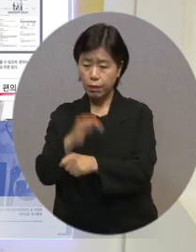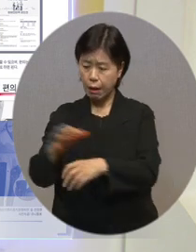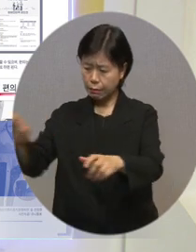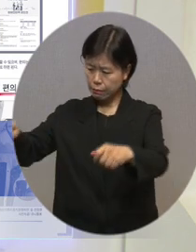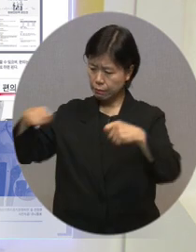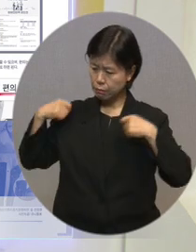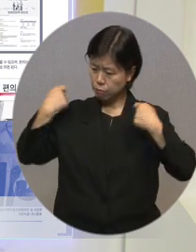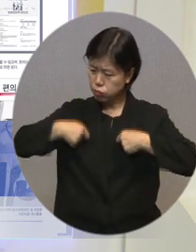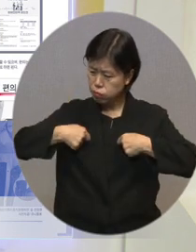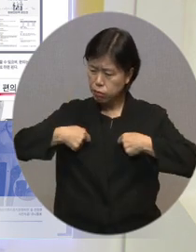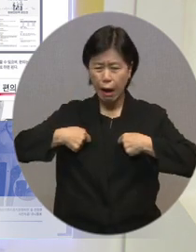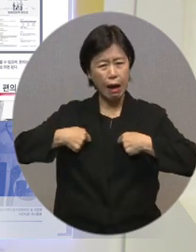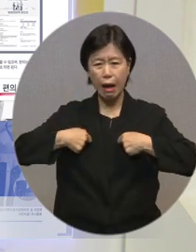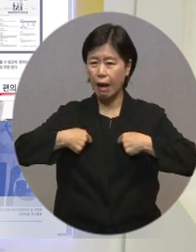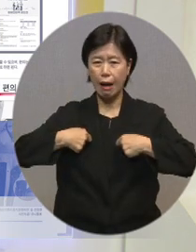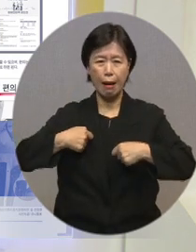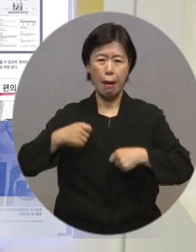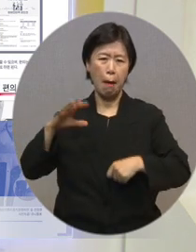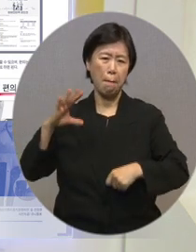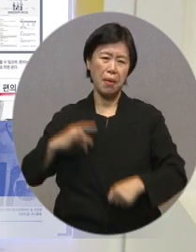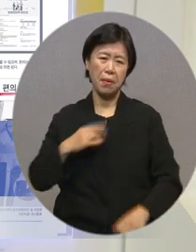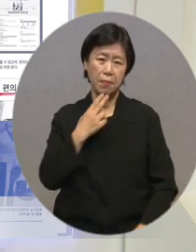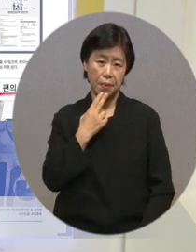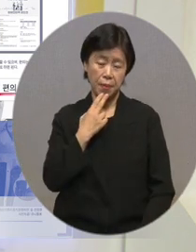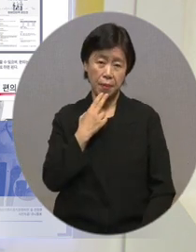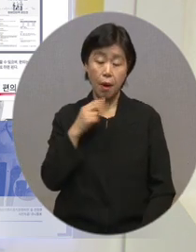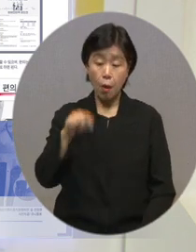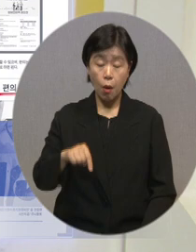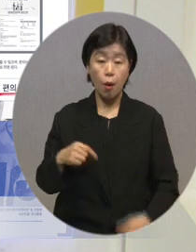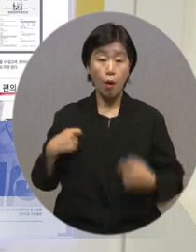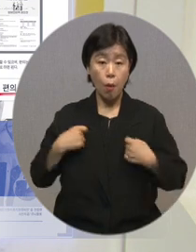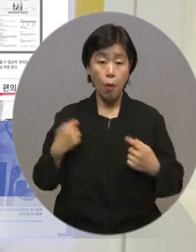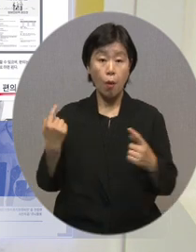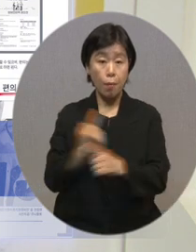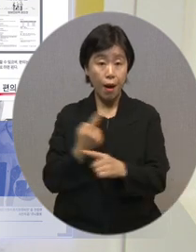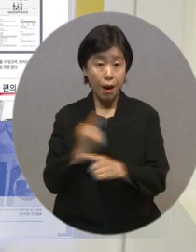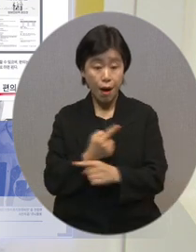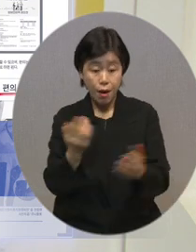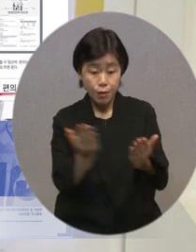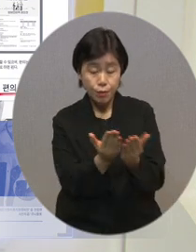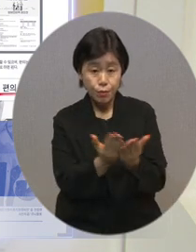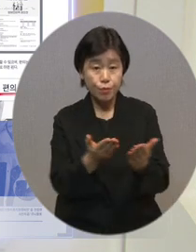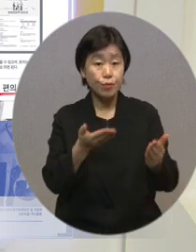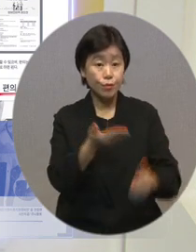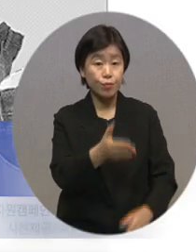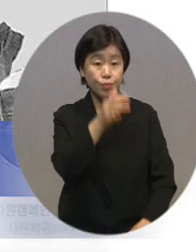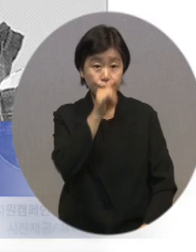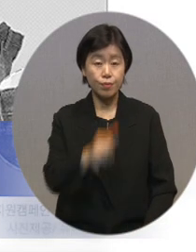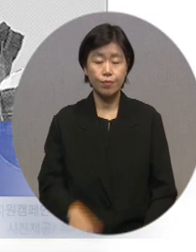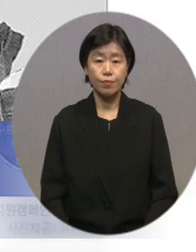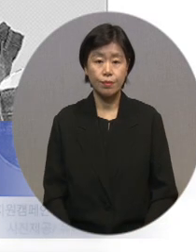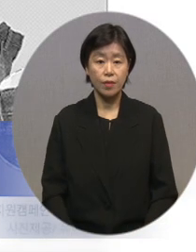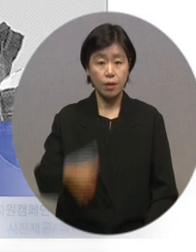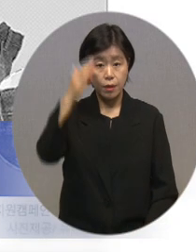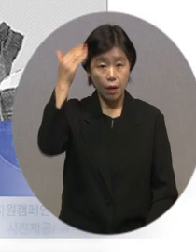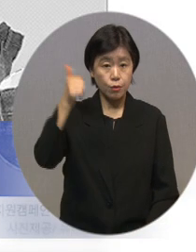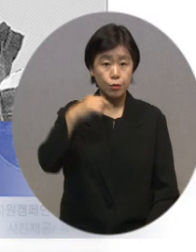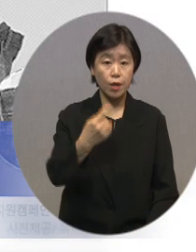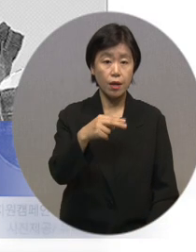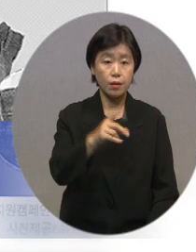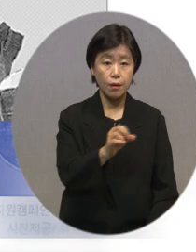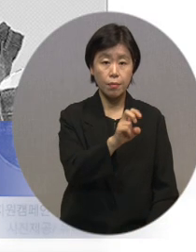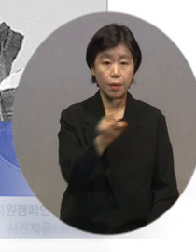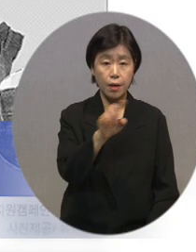이용하기 어려운 장애인에게이 맞춤형 리포 무리를 지원한다는 소식이 실렸습니다 한국 뇌성마비